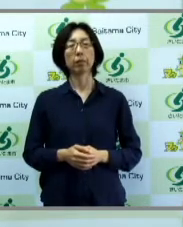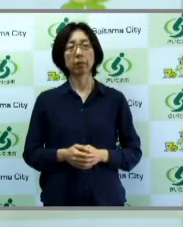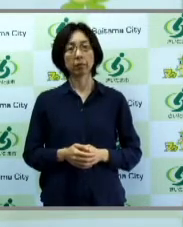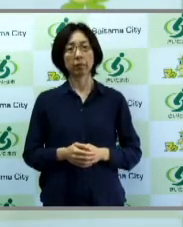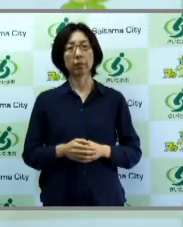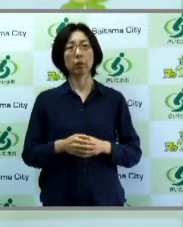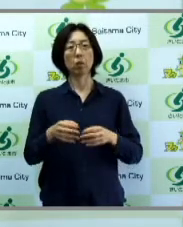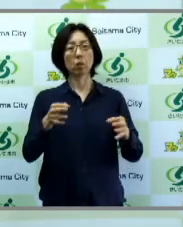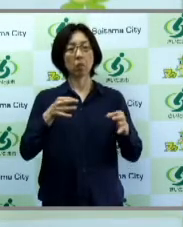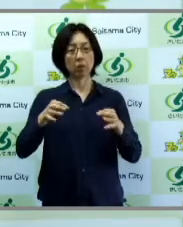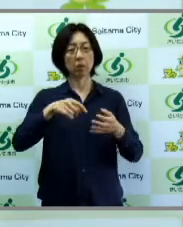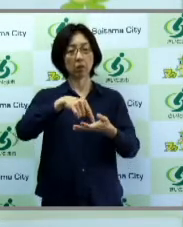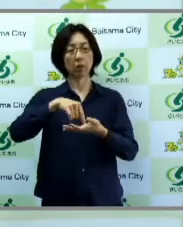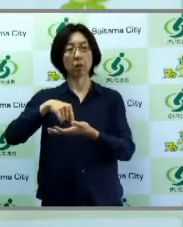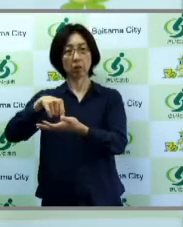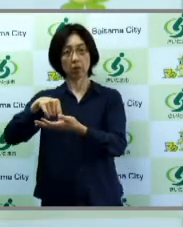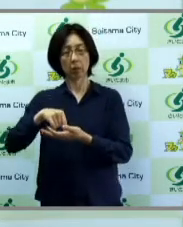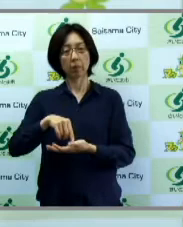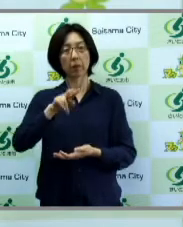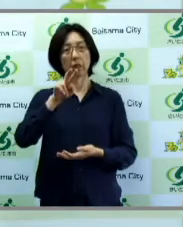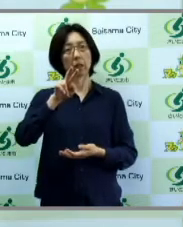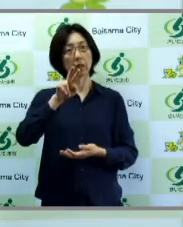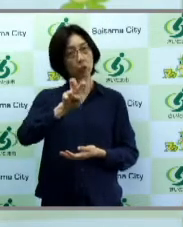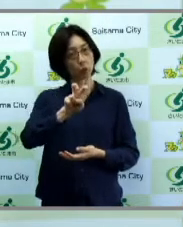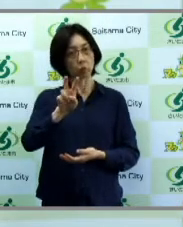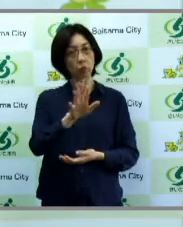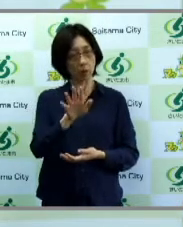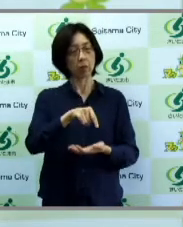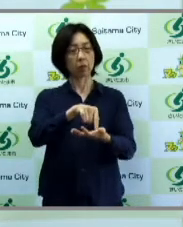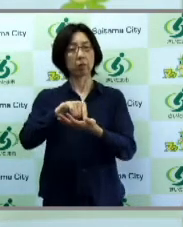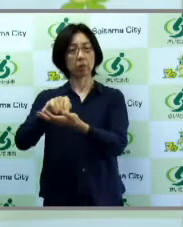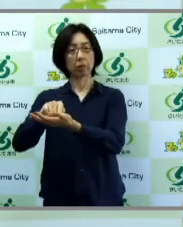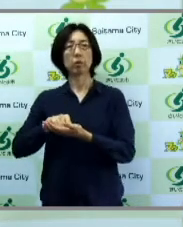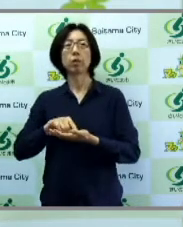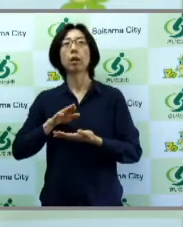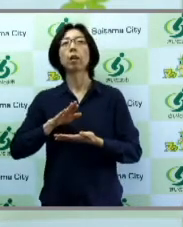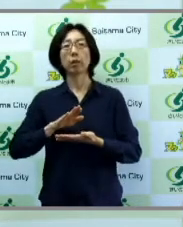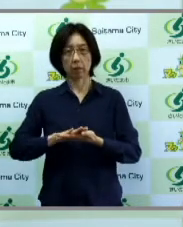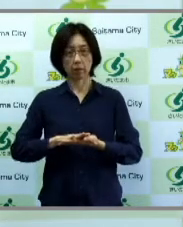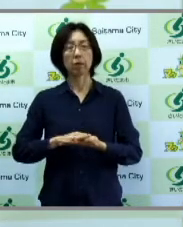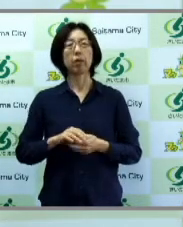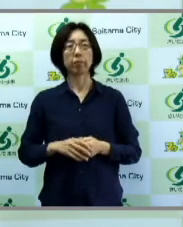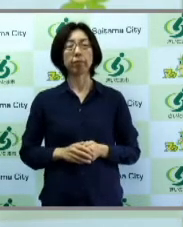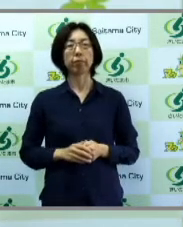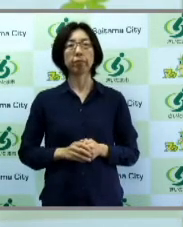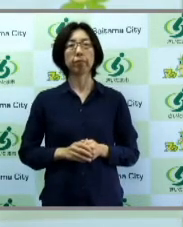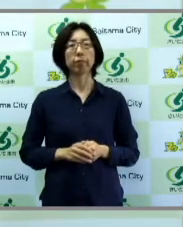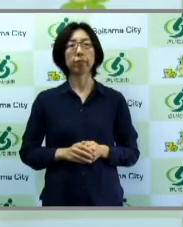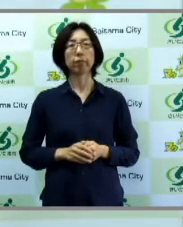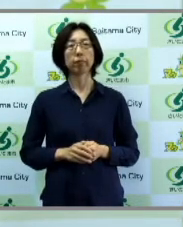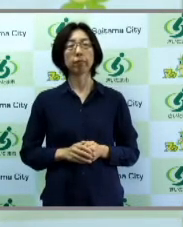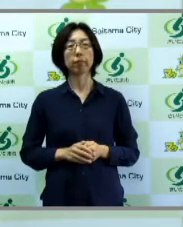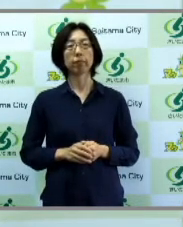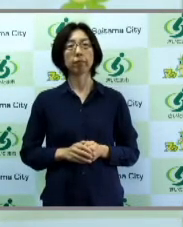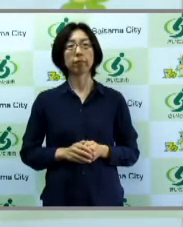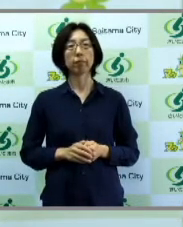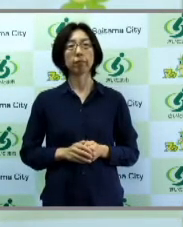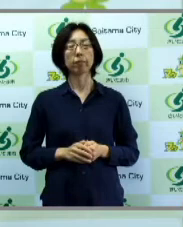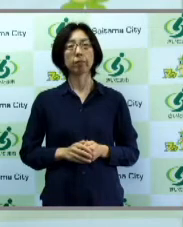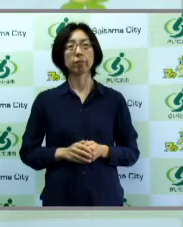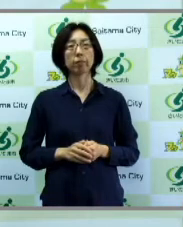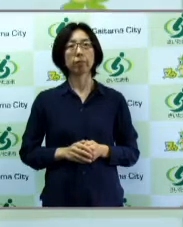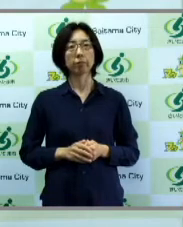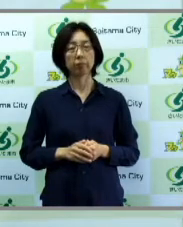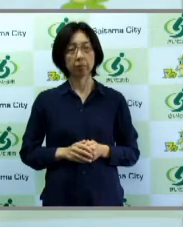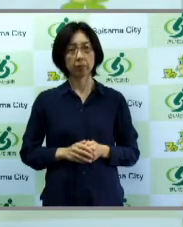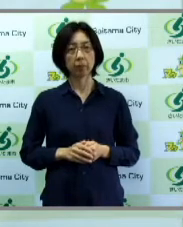200社弱のこういった申し込み状況についてということでございます。現時点ではやはりちょっと全体像がま